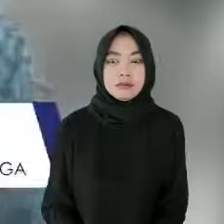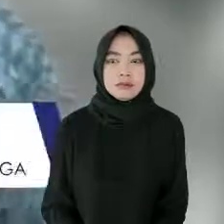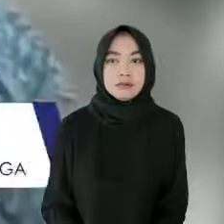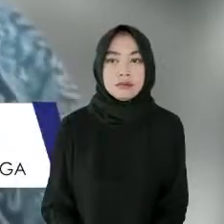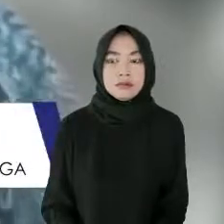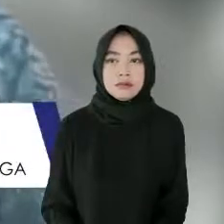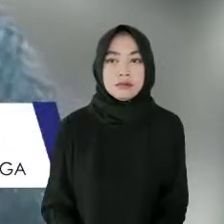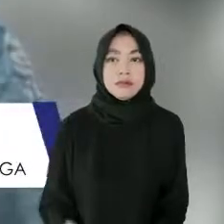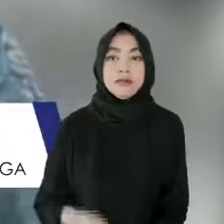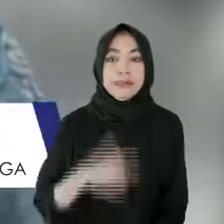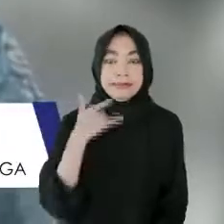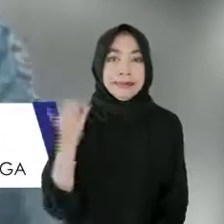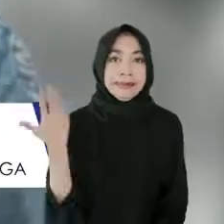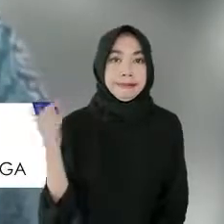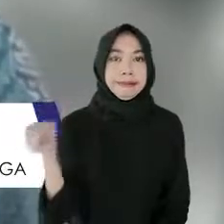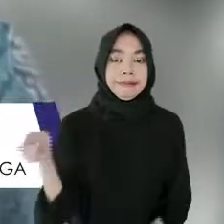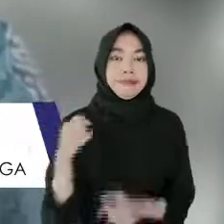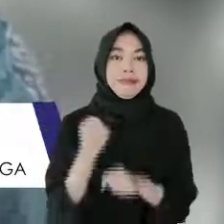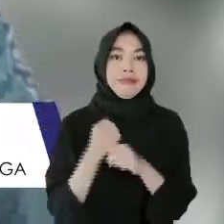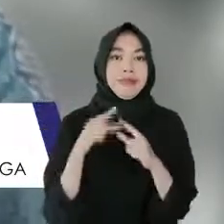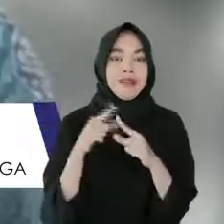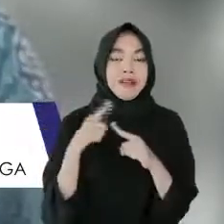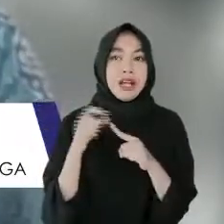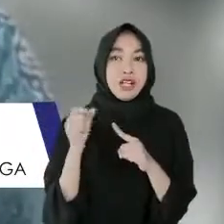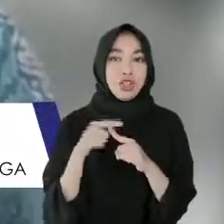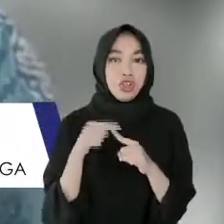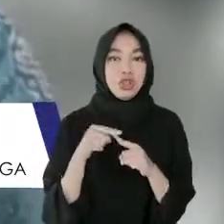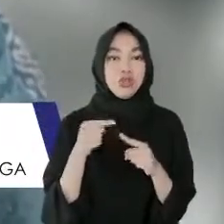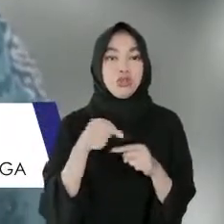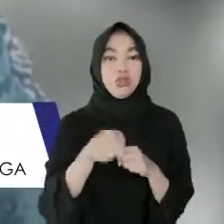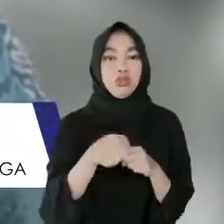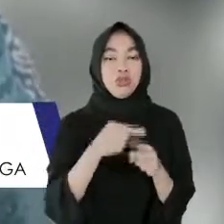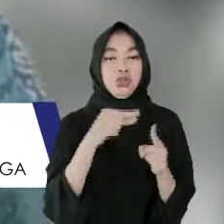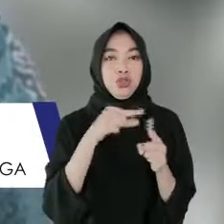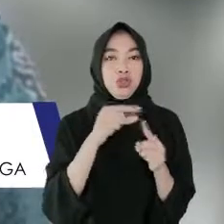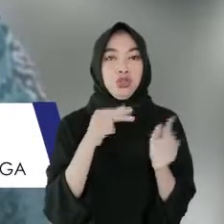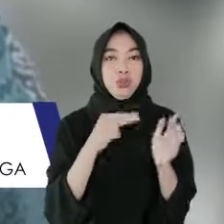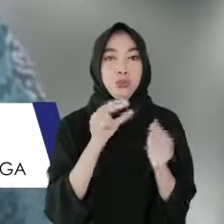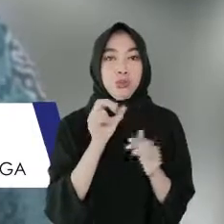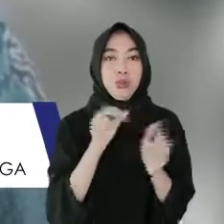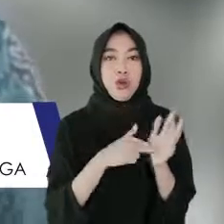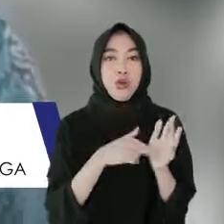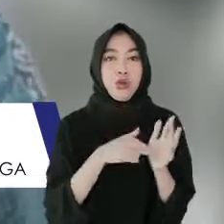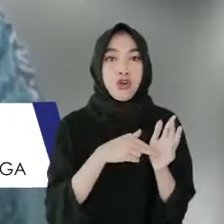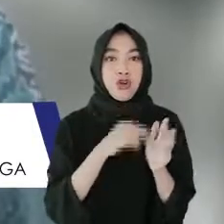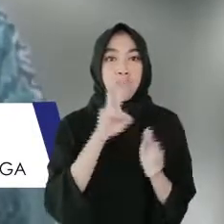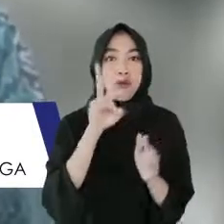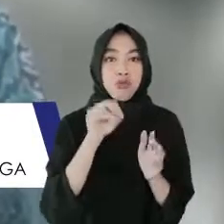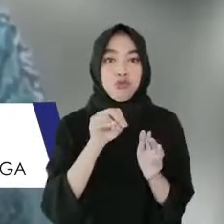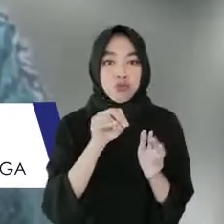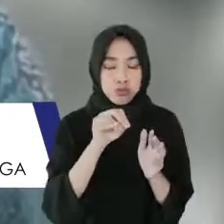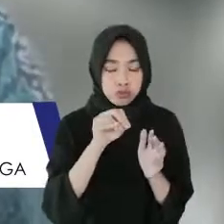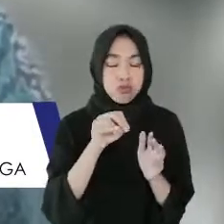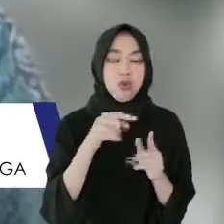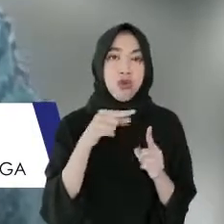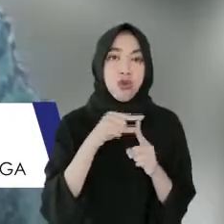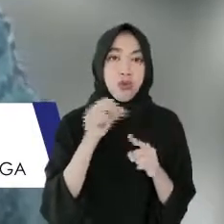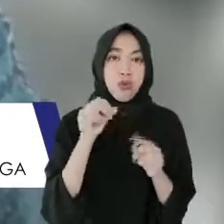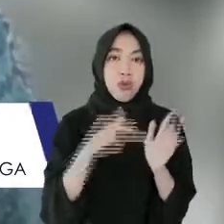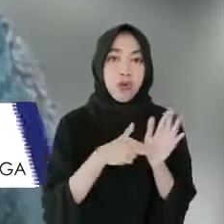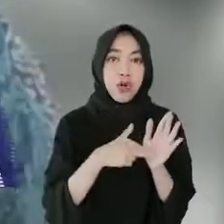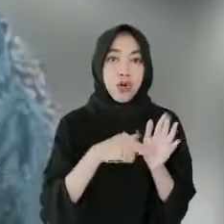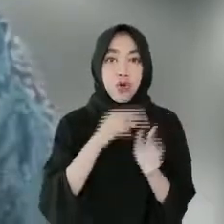terkait dengan perlatan phone 20di Papua ini memang